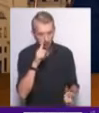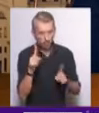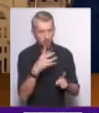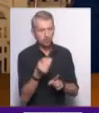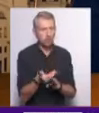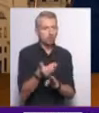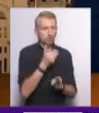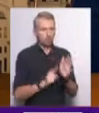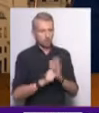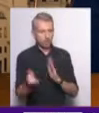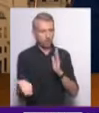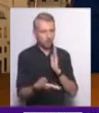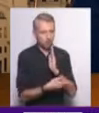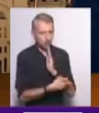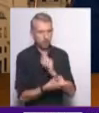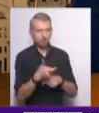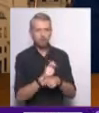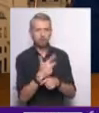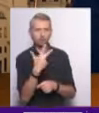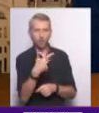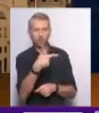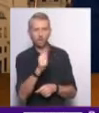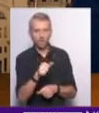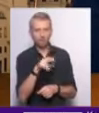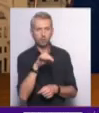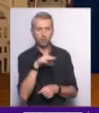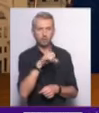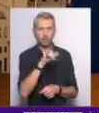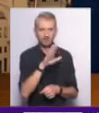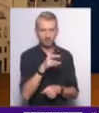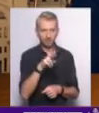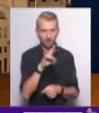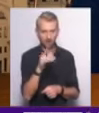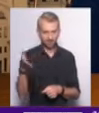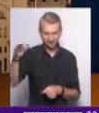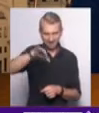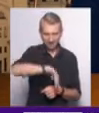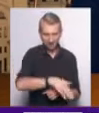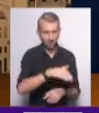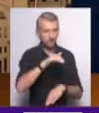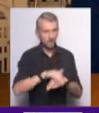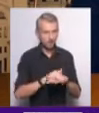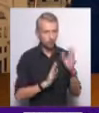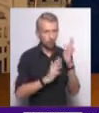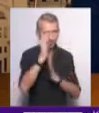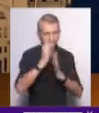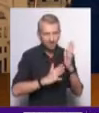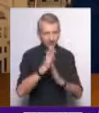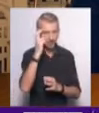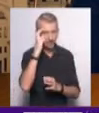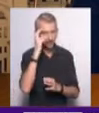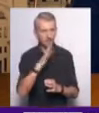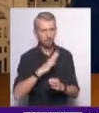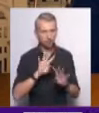вирубки більше 3 гектарів Протасового Яру, схилу, фактично лісу в Києві, було